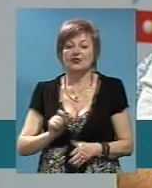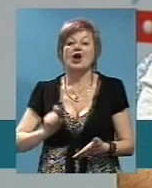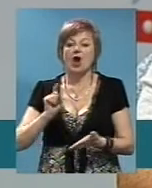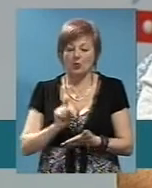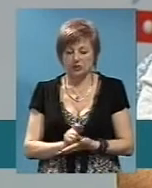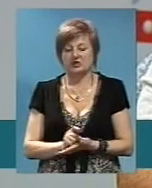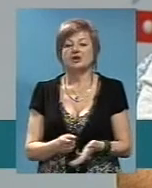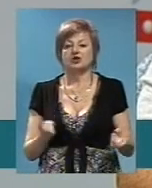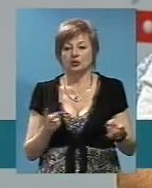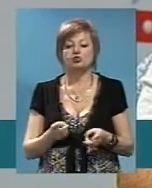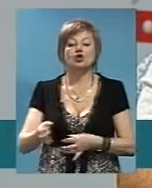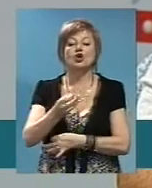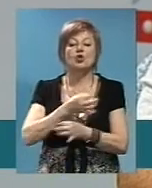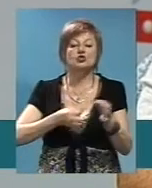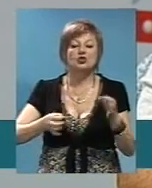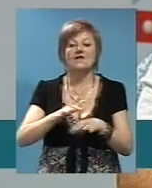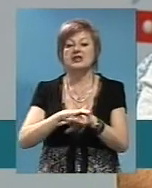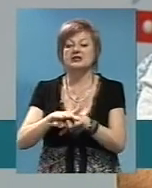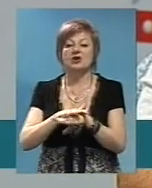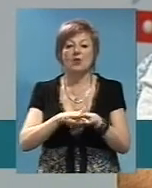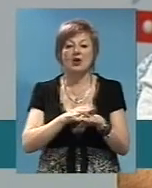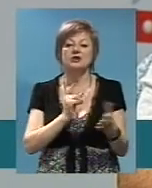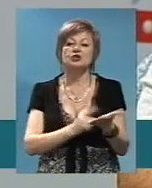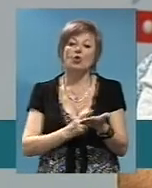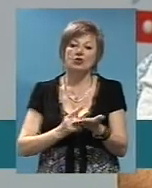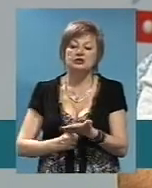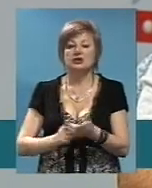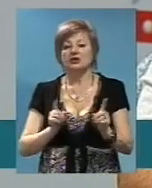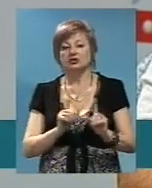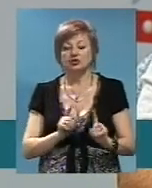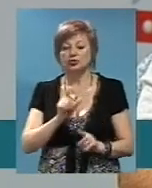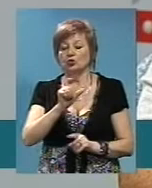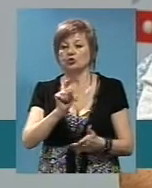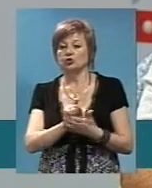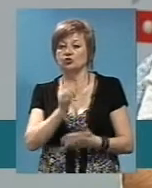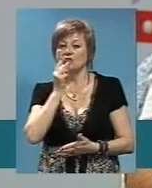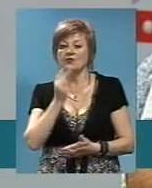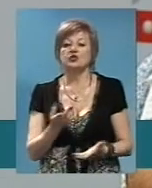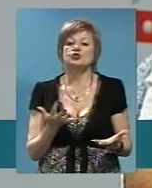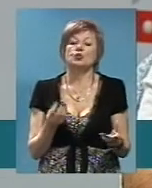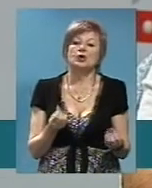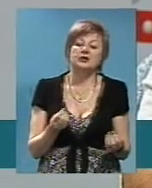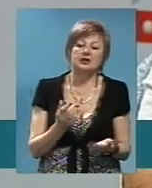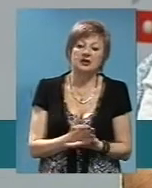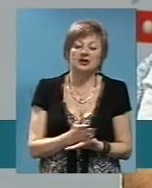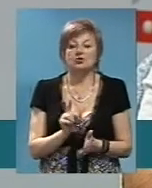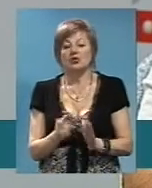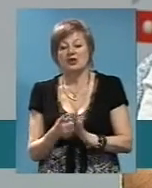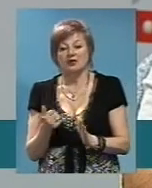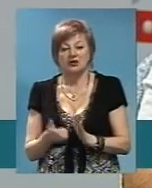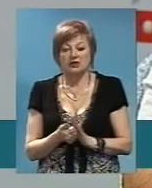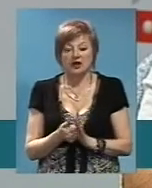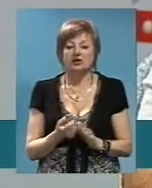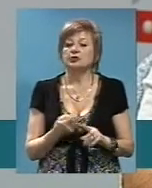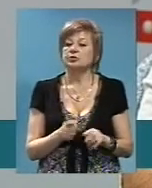треба розмовляти, говорити з громадою, доводити про ті проблеми. Люди повинні бачити, скільки коштів є, скільки їх не вистачає.